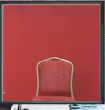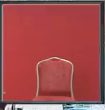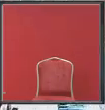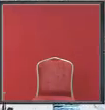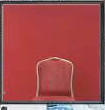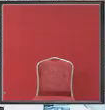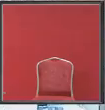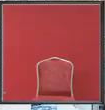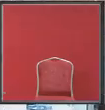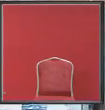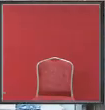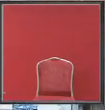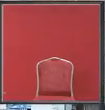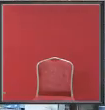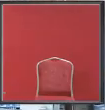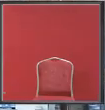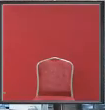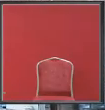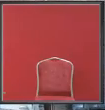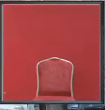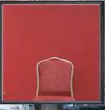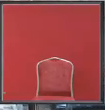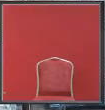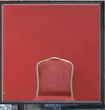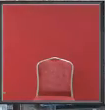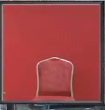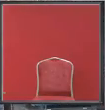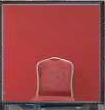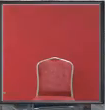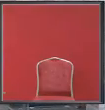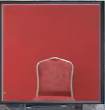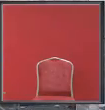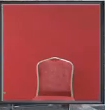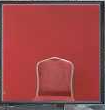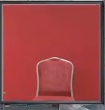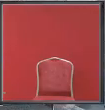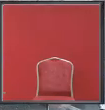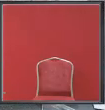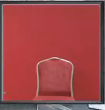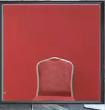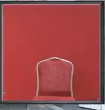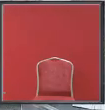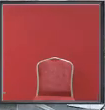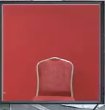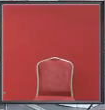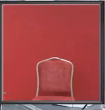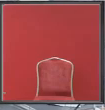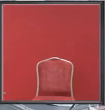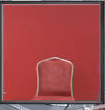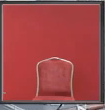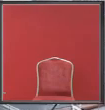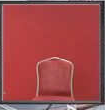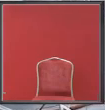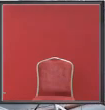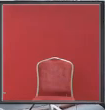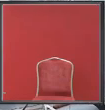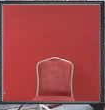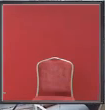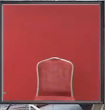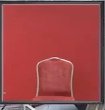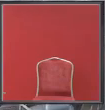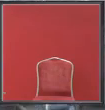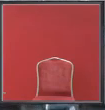ditegaskan melalui Ledakkan satu pelan pembangunan pendidikan Malaysia bagi pendidikan tinggi 2015